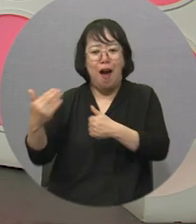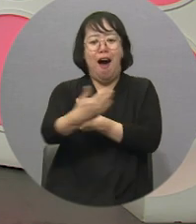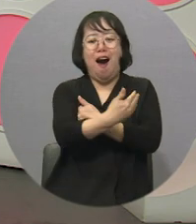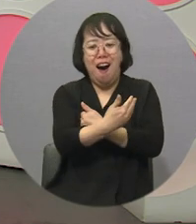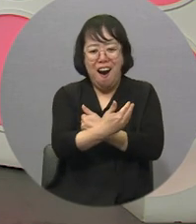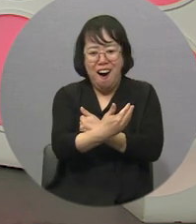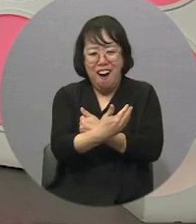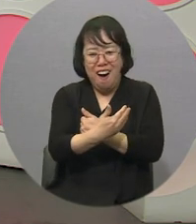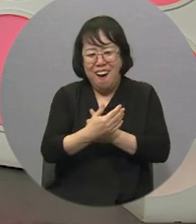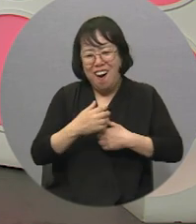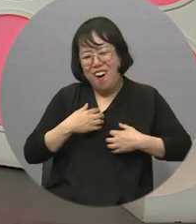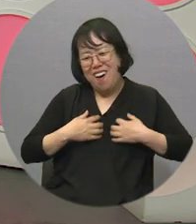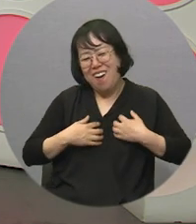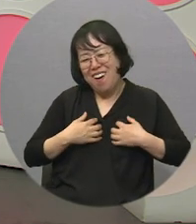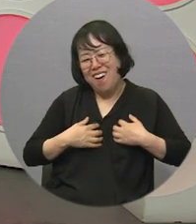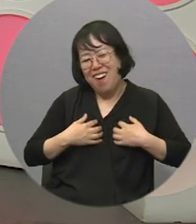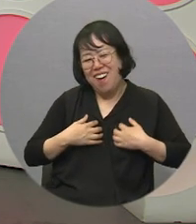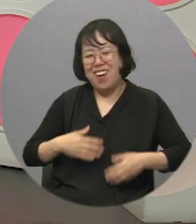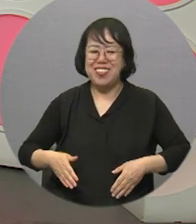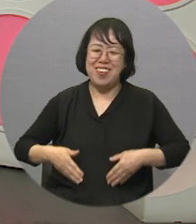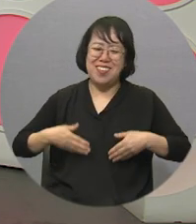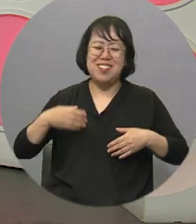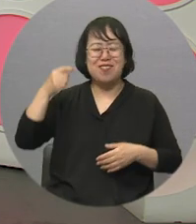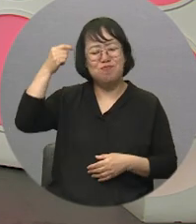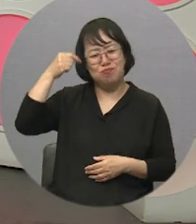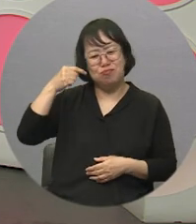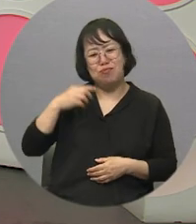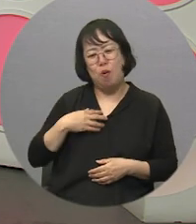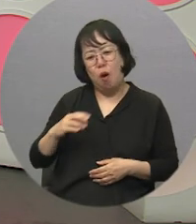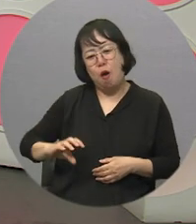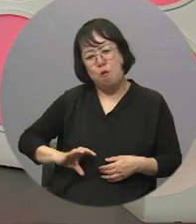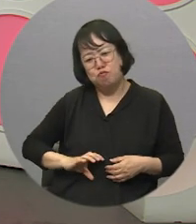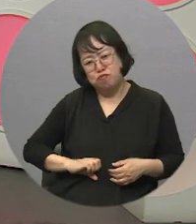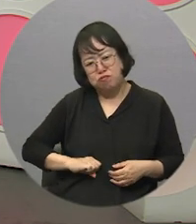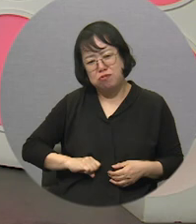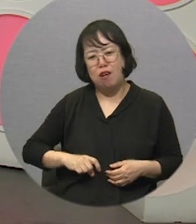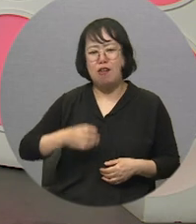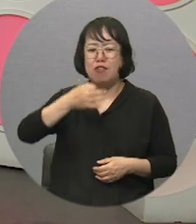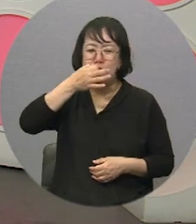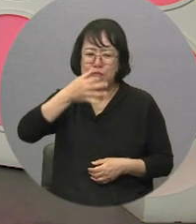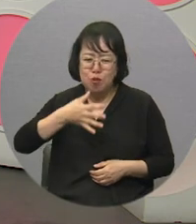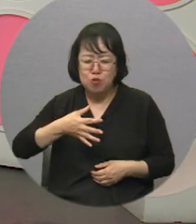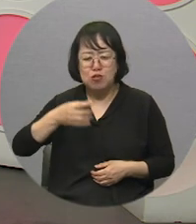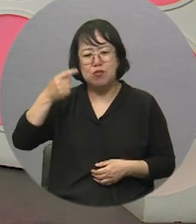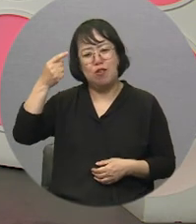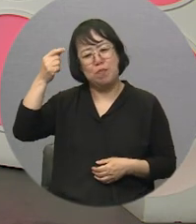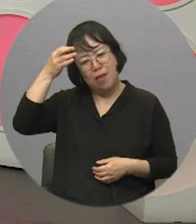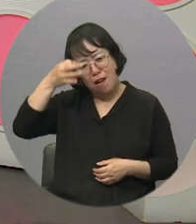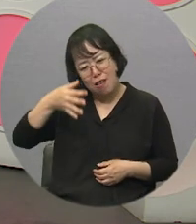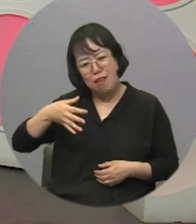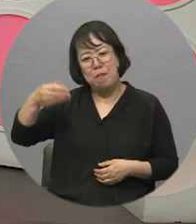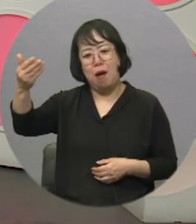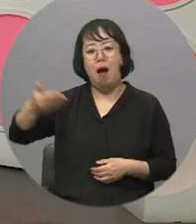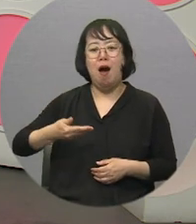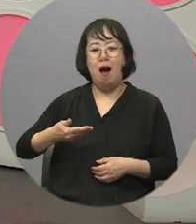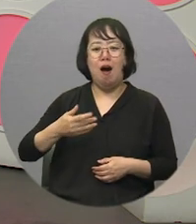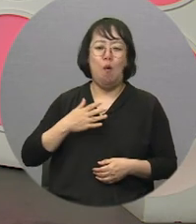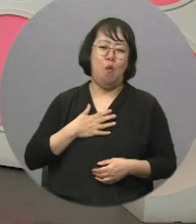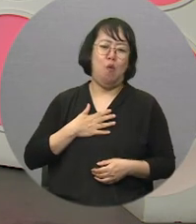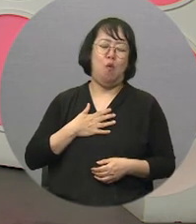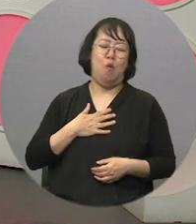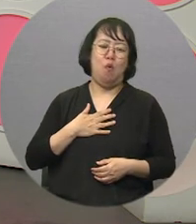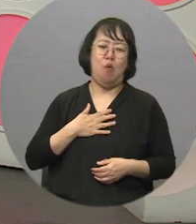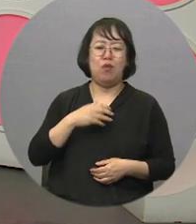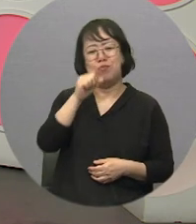안더라고. 자기가 옹졸했다며 힘들게 해서 미안하다면서 말이야. 아 저는